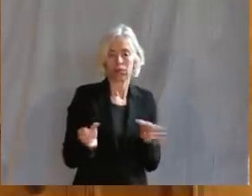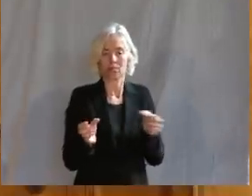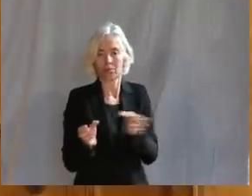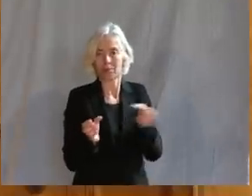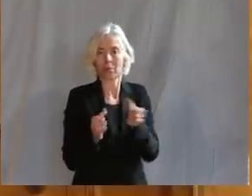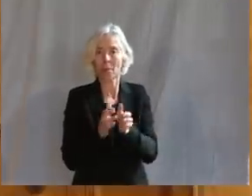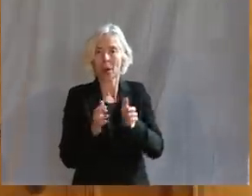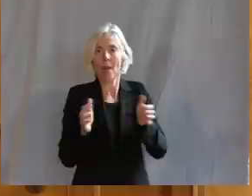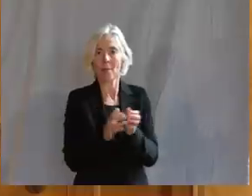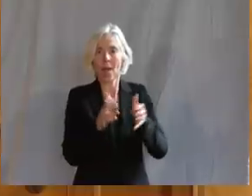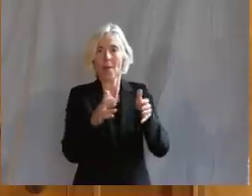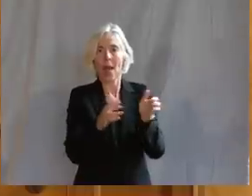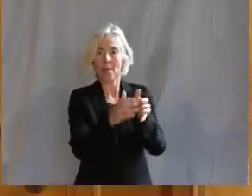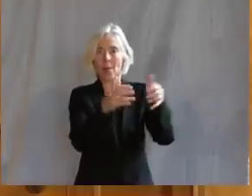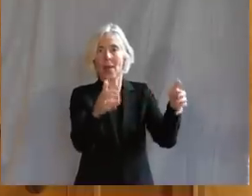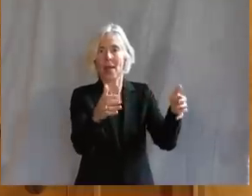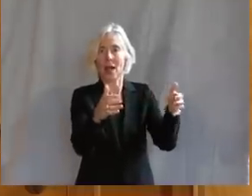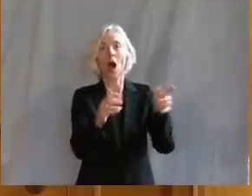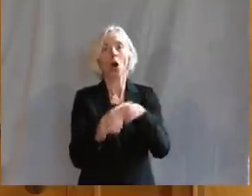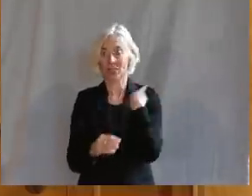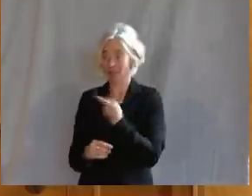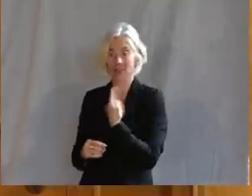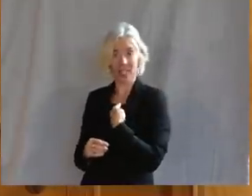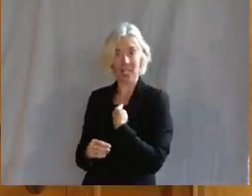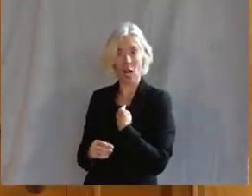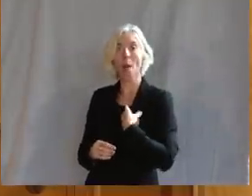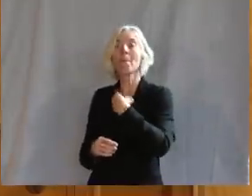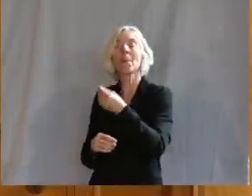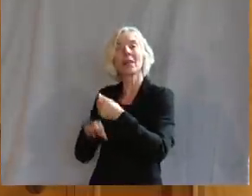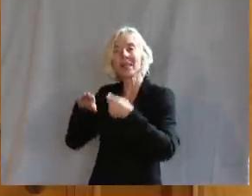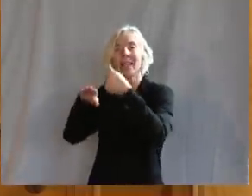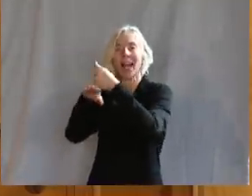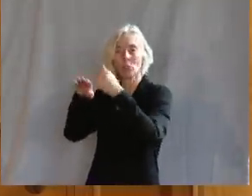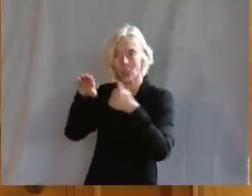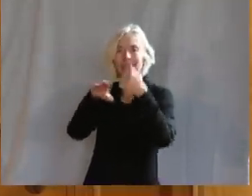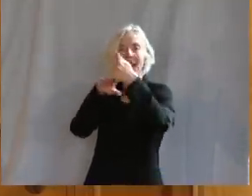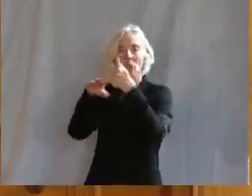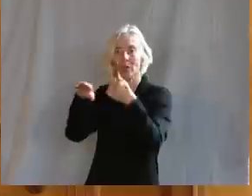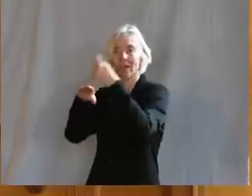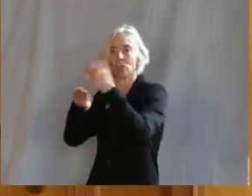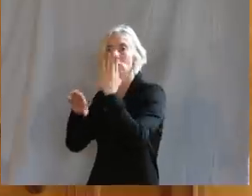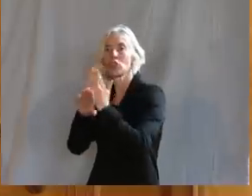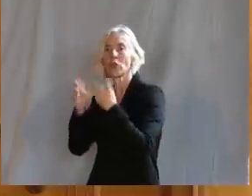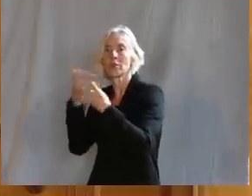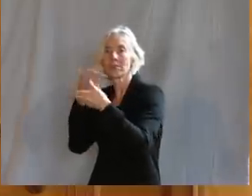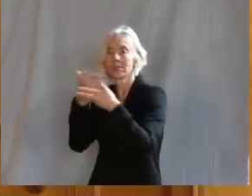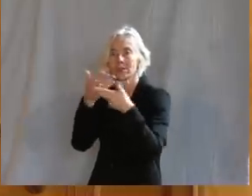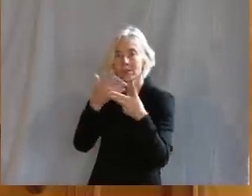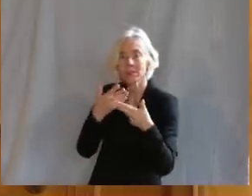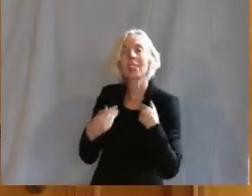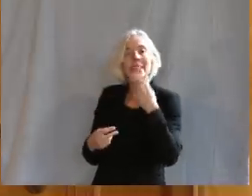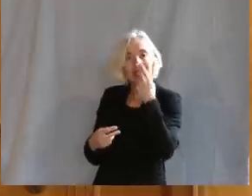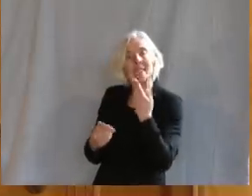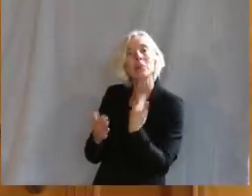von Seiten des Referates 4 haben Gespräche mit Schulleitungen geführt. Wir sehen es ja beispielsweise an der Linie 3. Dort